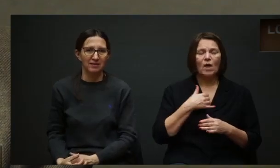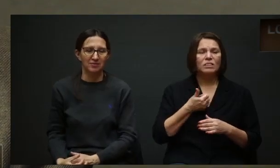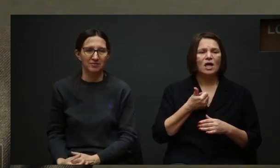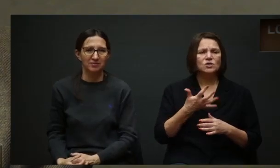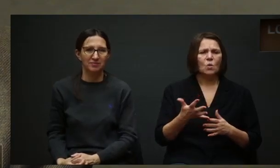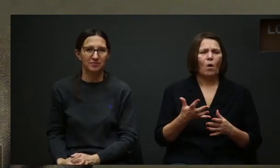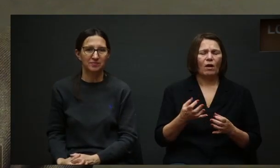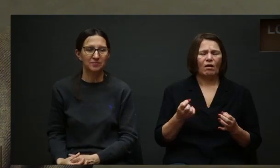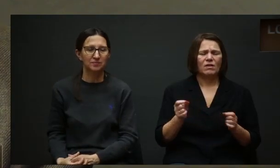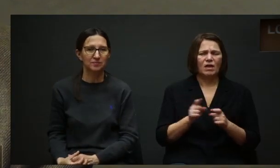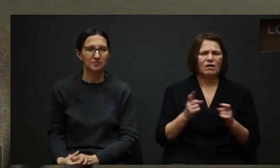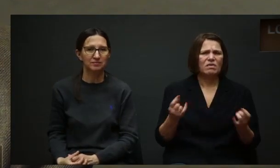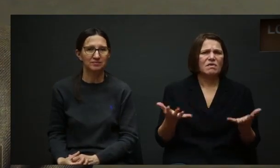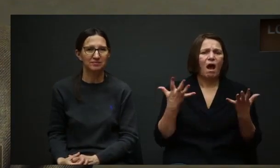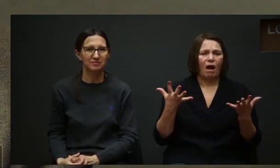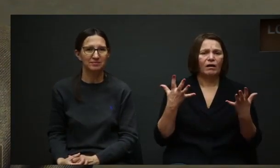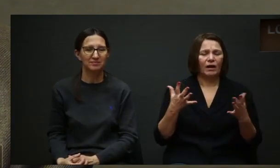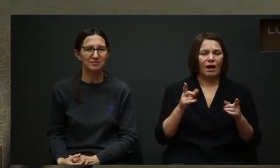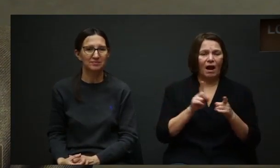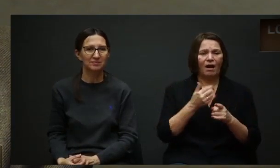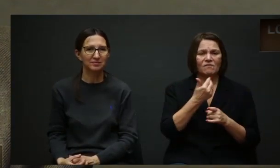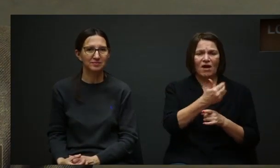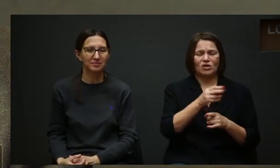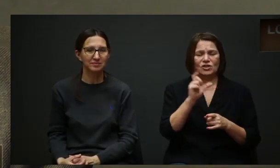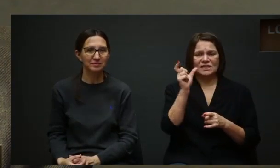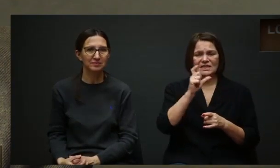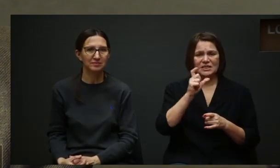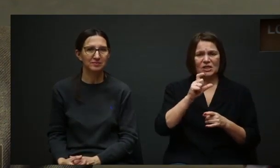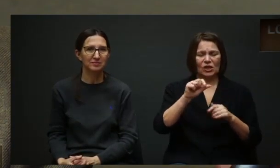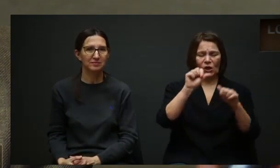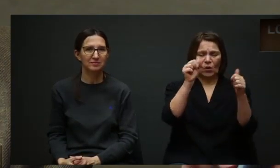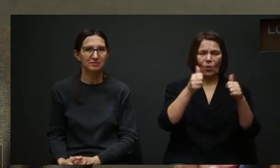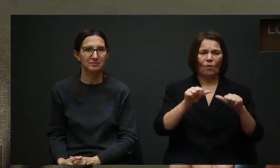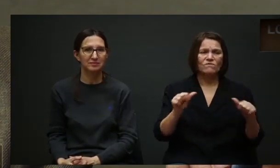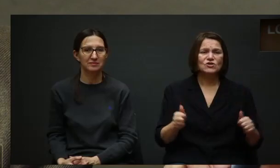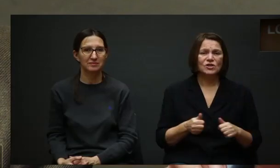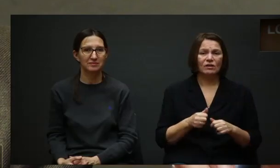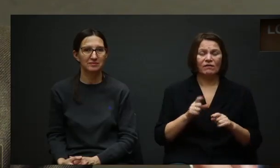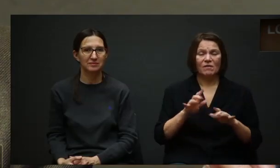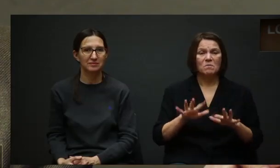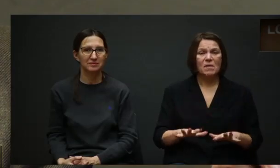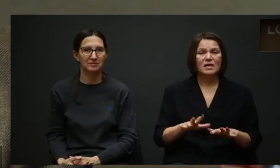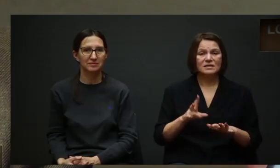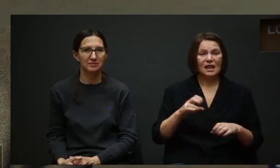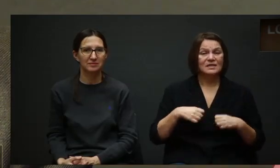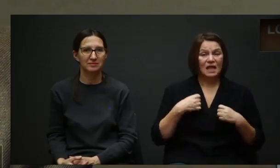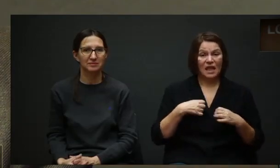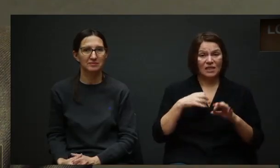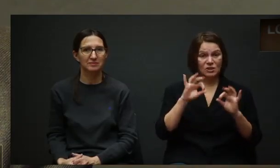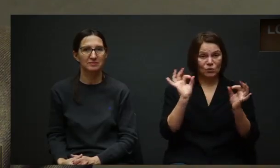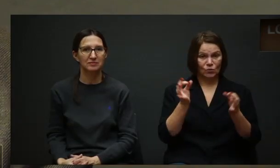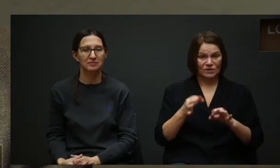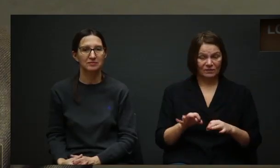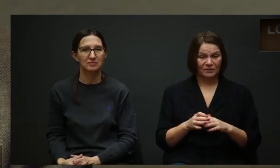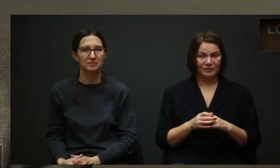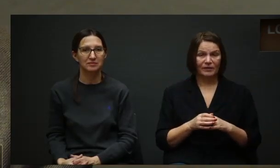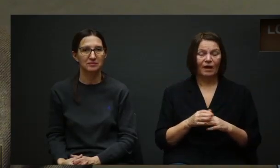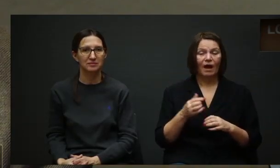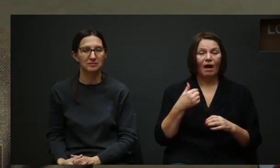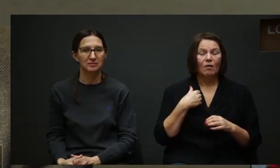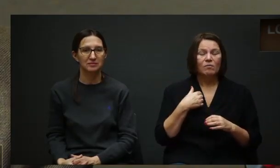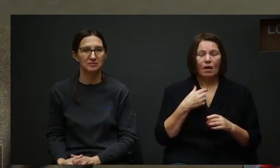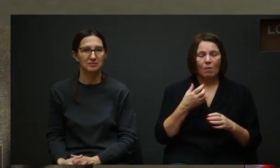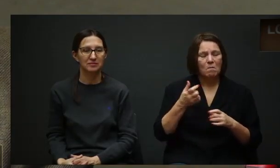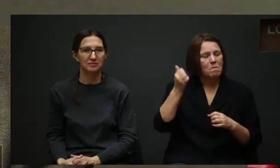яркие, как синий кувшин в каком-то месте для занятия искусством. Я довольно